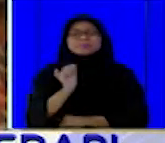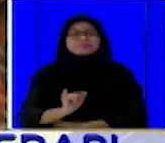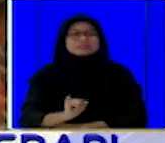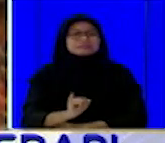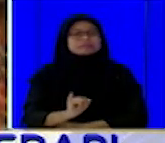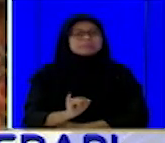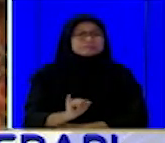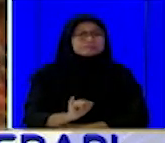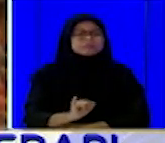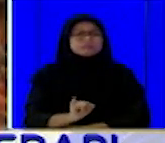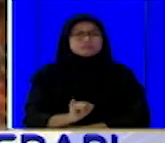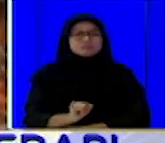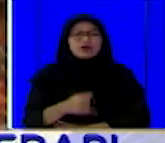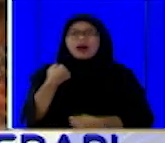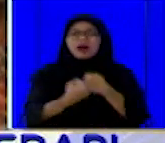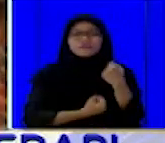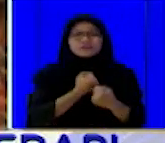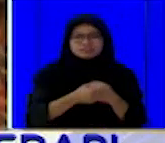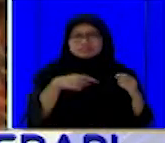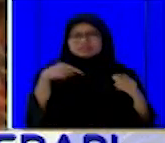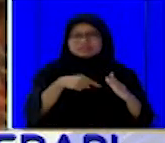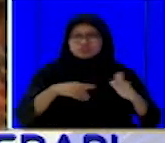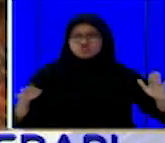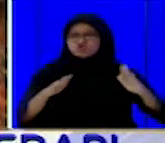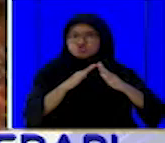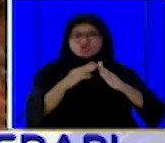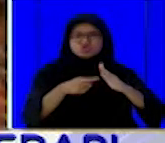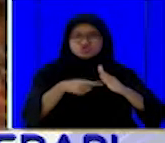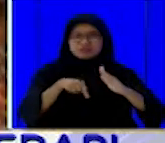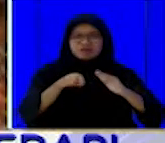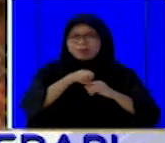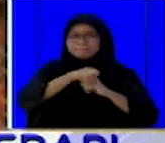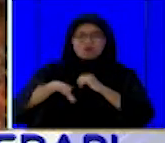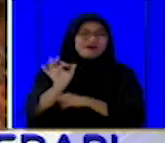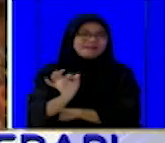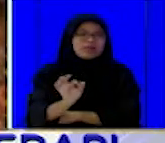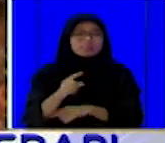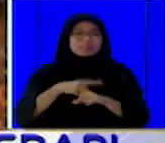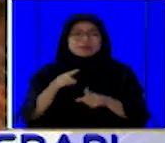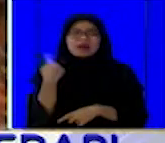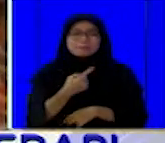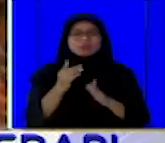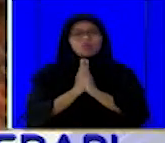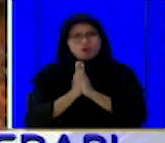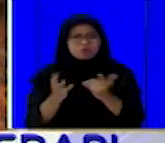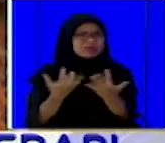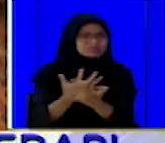terhadap aktivitas yang ada saat ini. Untuk itu kami mohon masyarakat untuk tetap tenang,